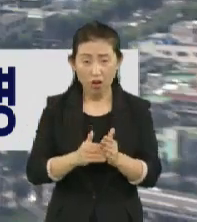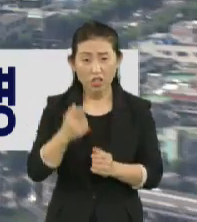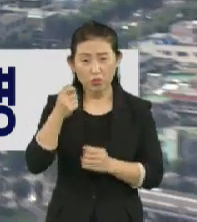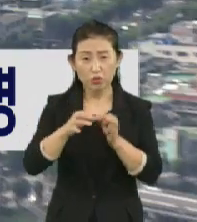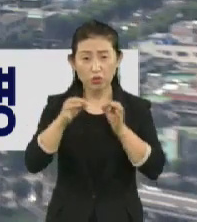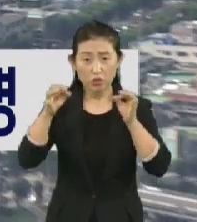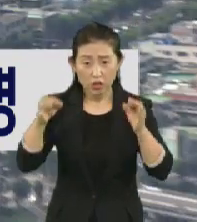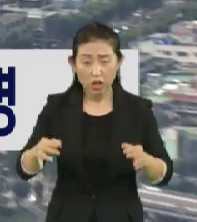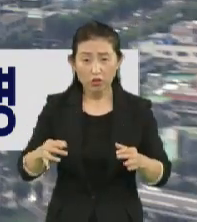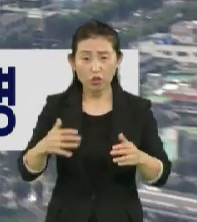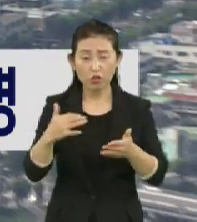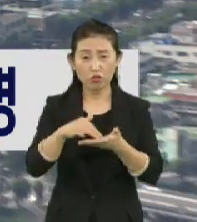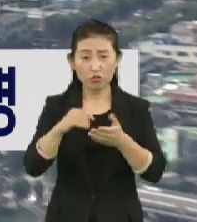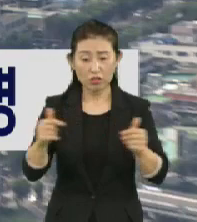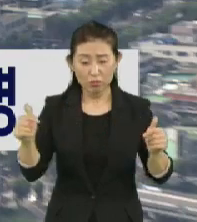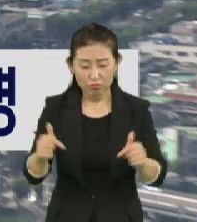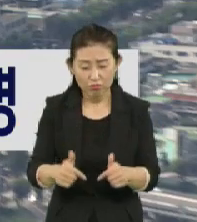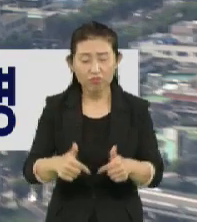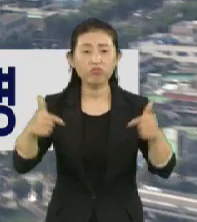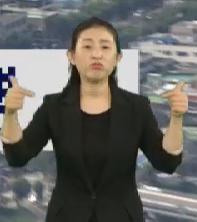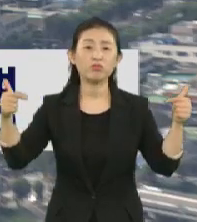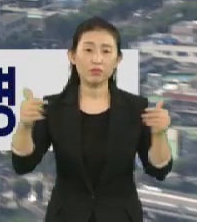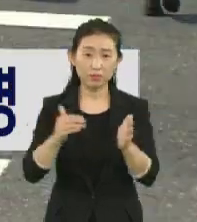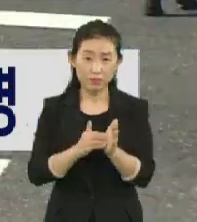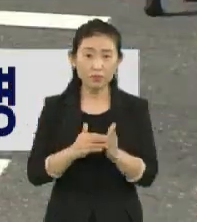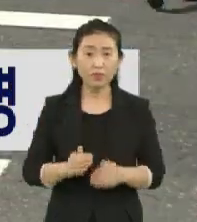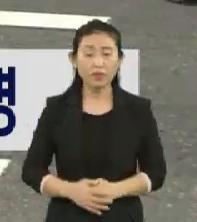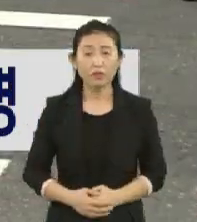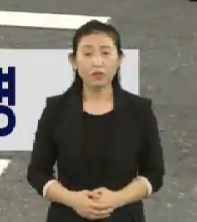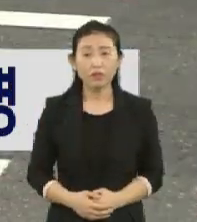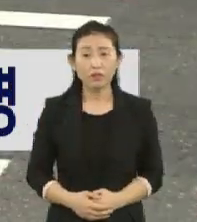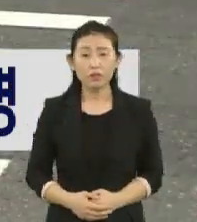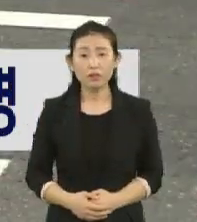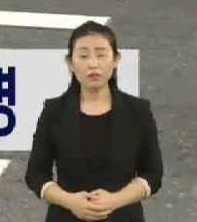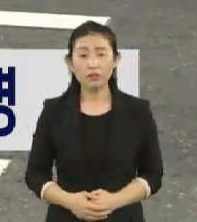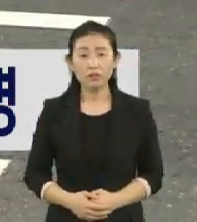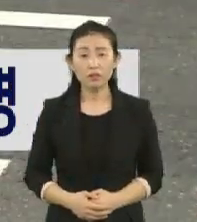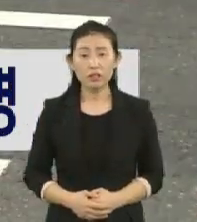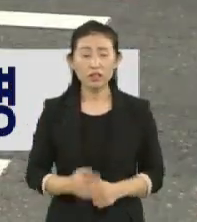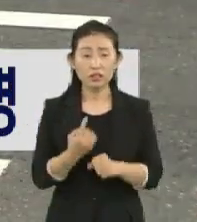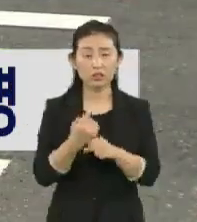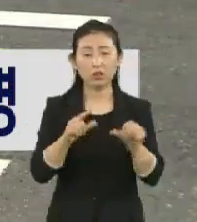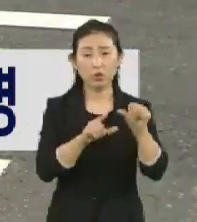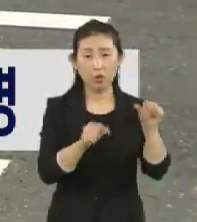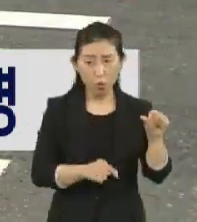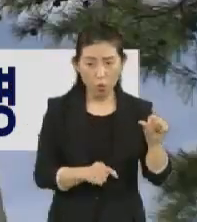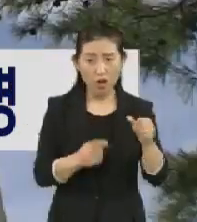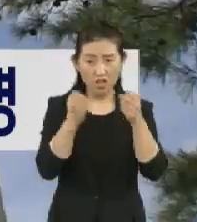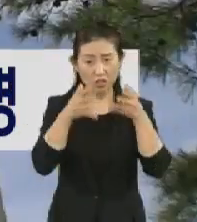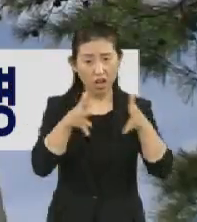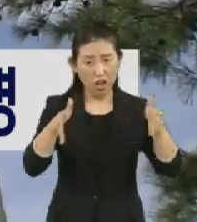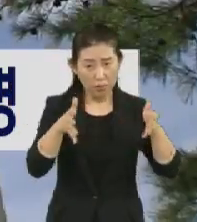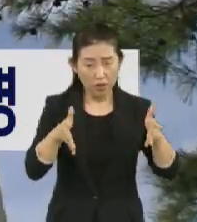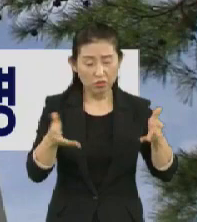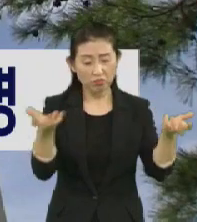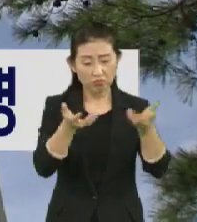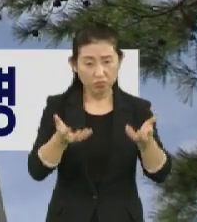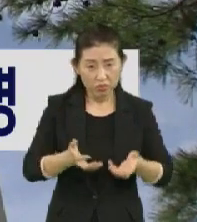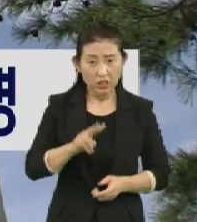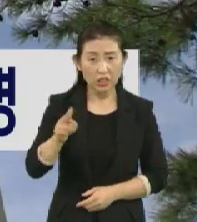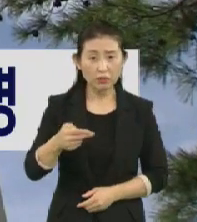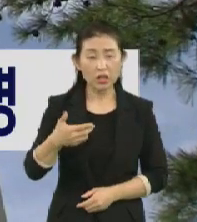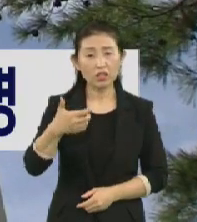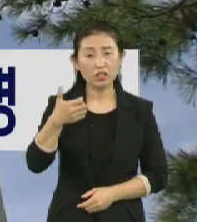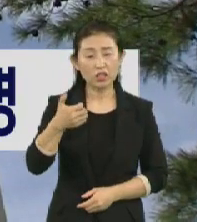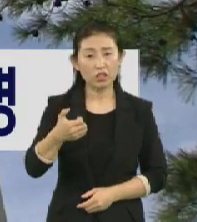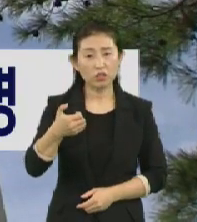16개월 만에 처음으로 증가세로 돌아섰습니다 대형 신구는 지난해 5월 신축 아파트 입주로 200